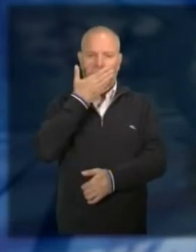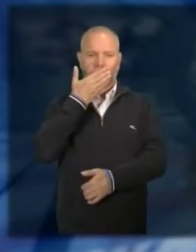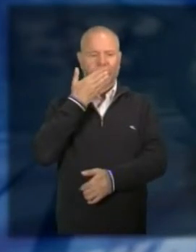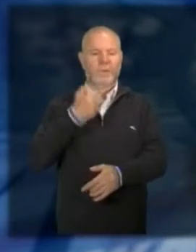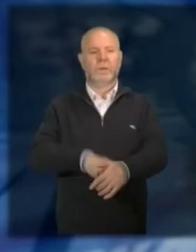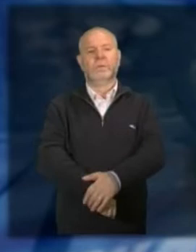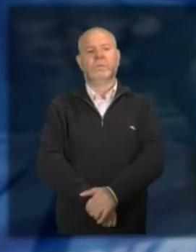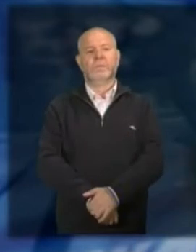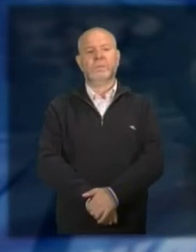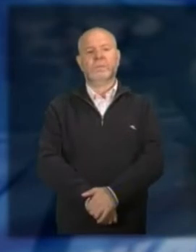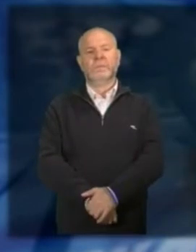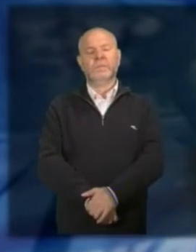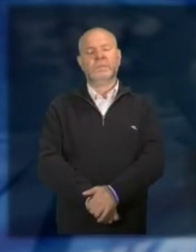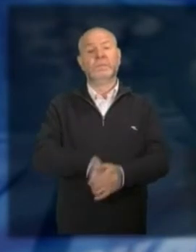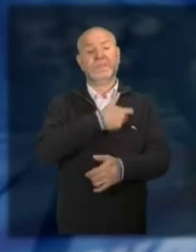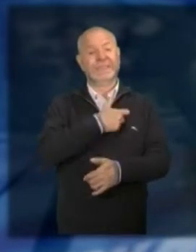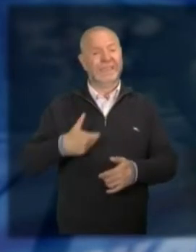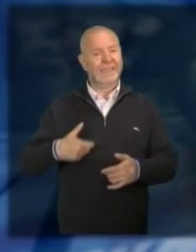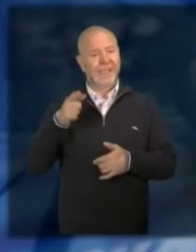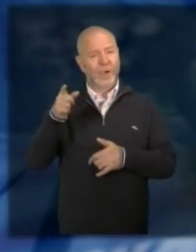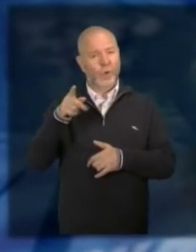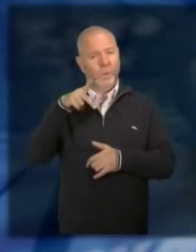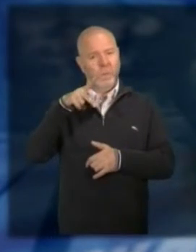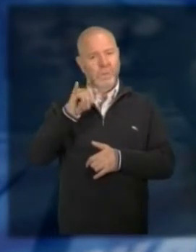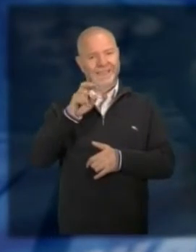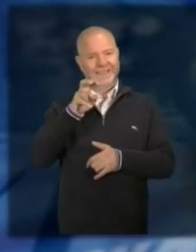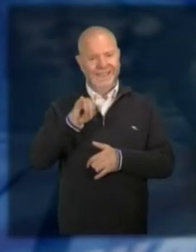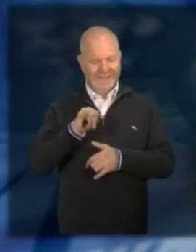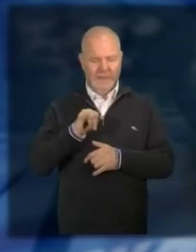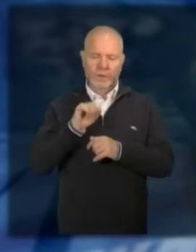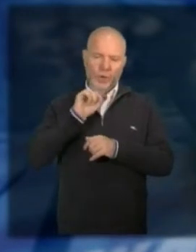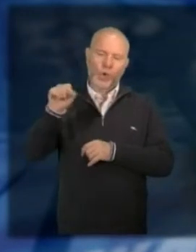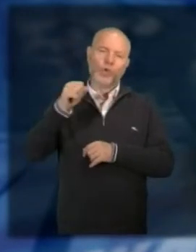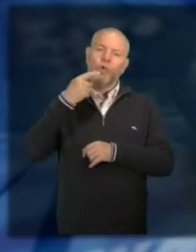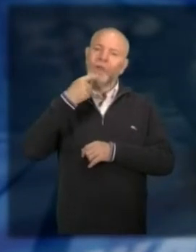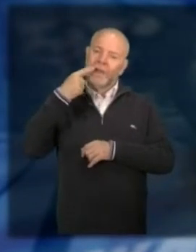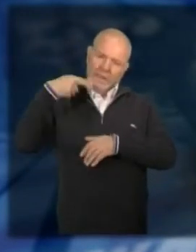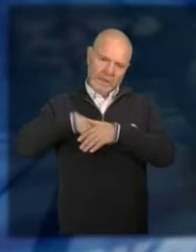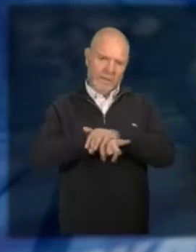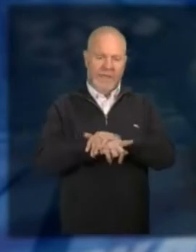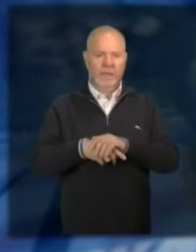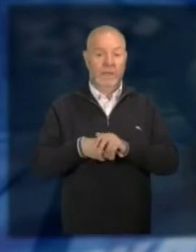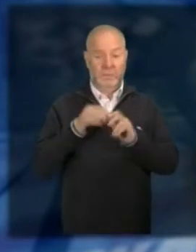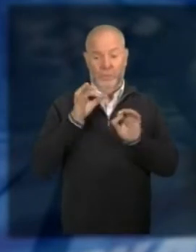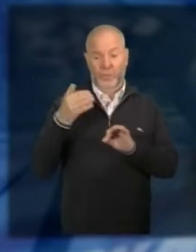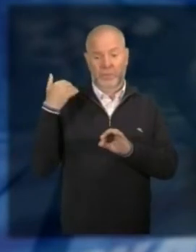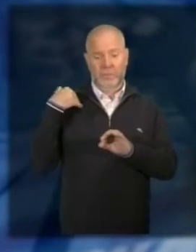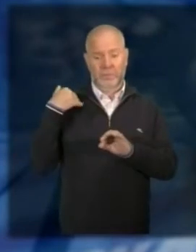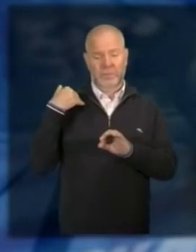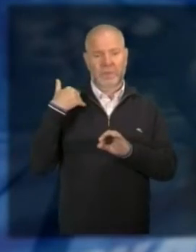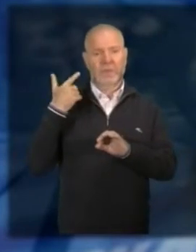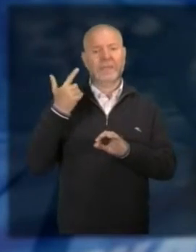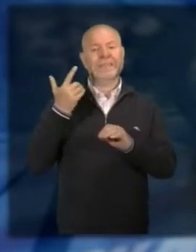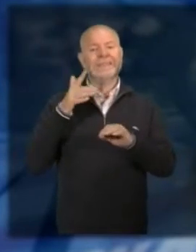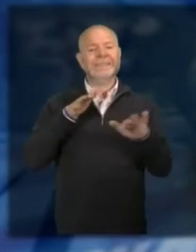Il sindaco domese Lucio Pizzi torna alla carica sul problema dei migranti. Lo fa pochi giorni dopo la discussione sullo SPRAR, il